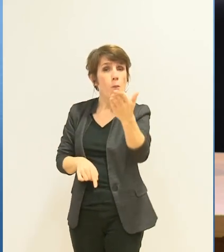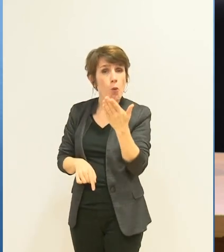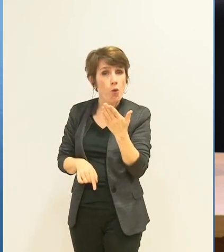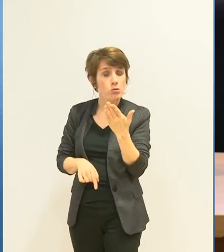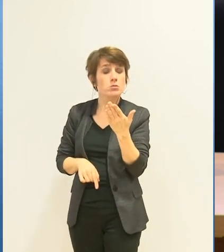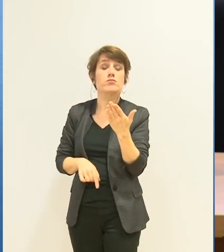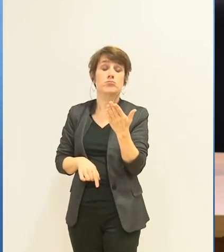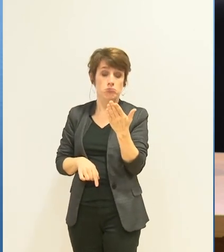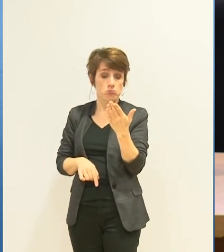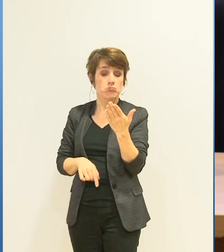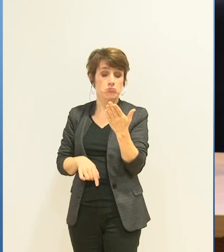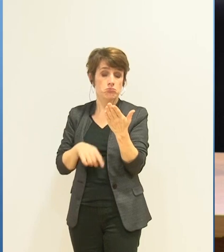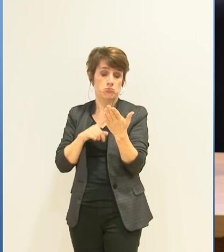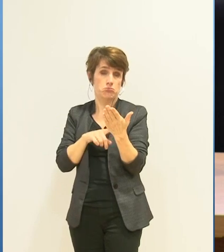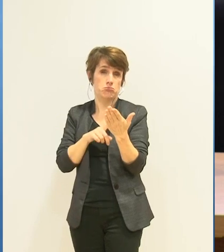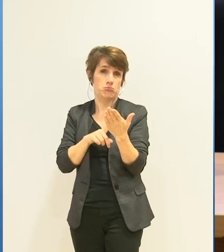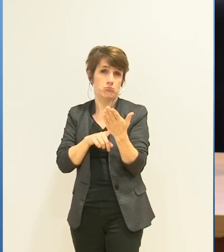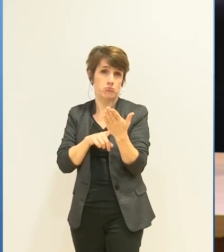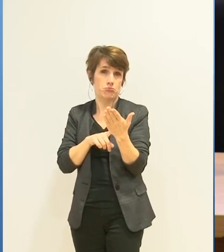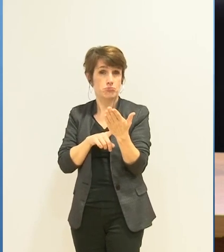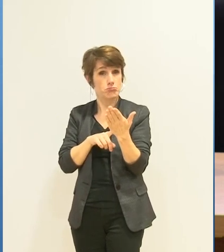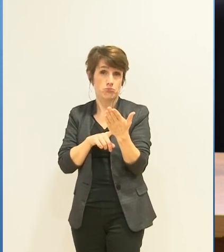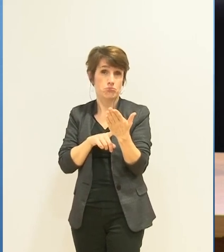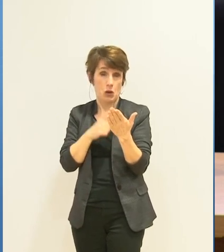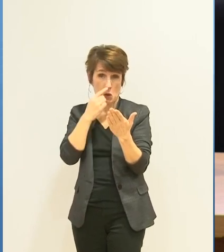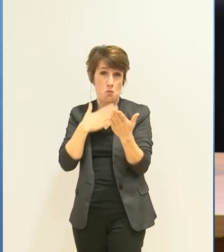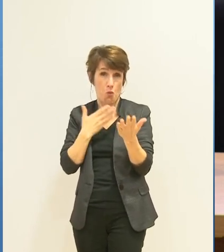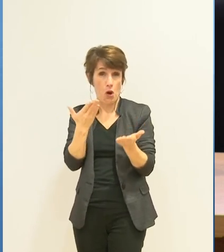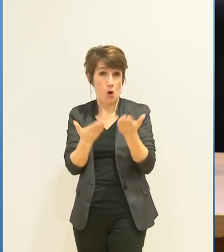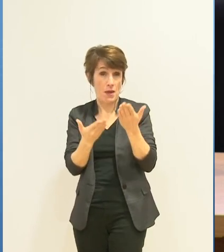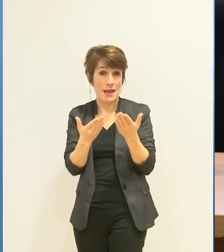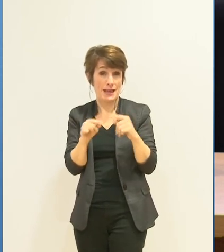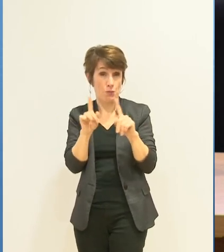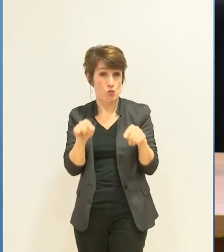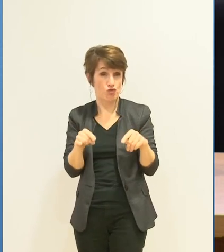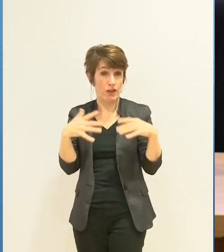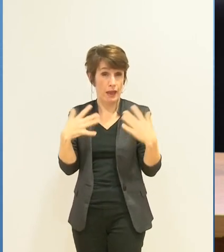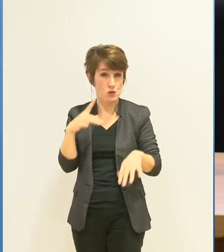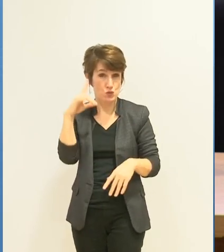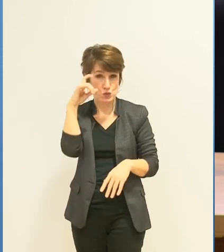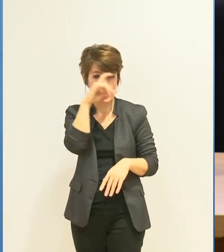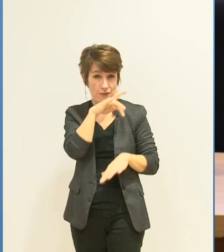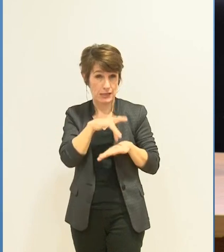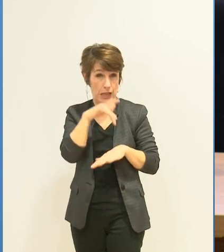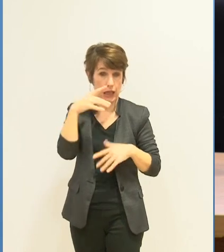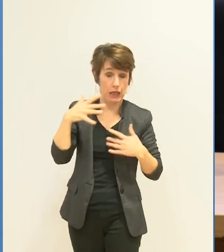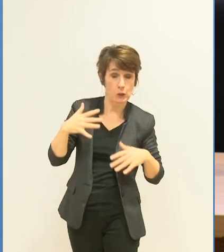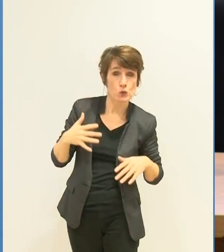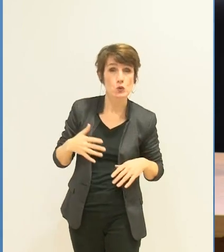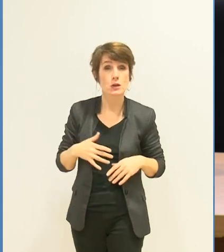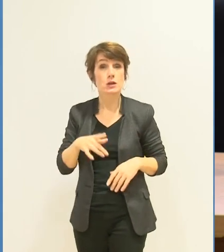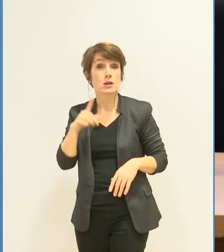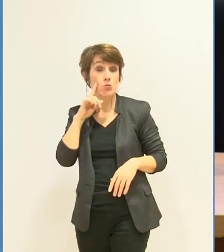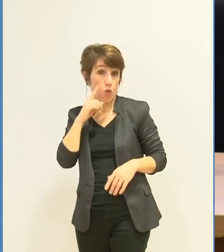budgétaire qui est difficile évidemment baisse de dotation qui sont